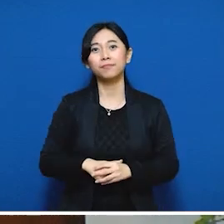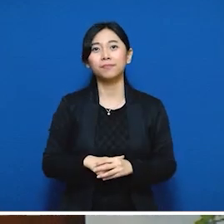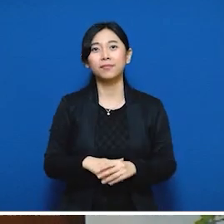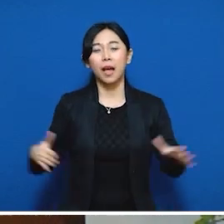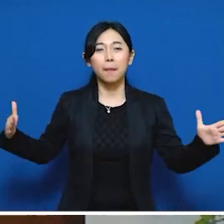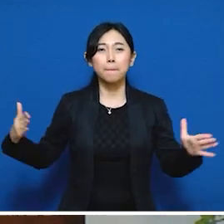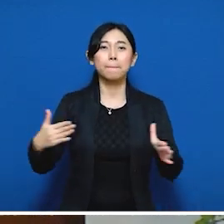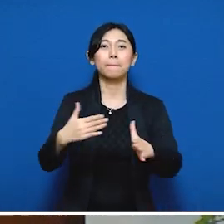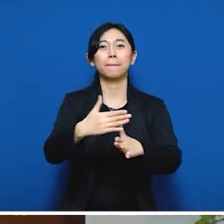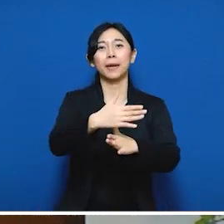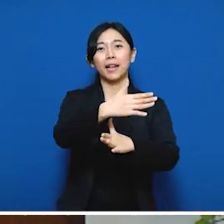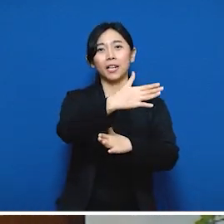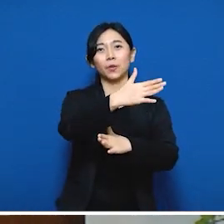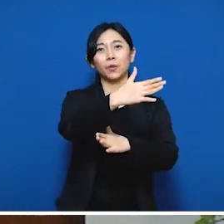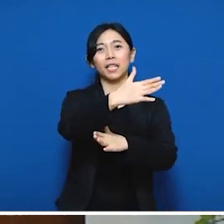melalui